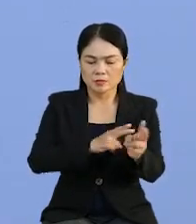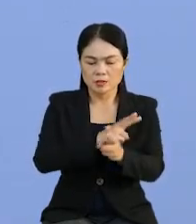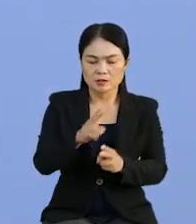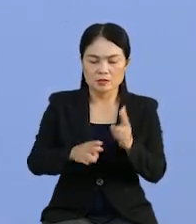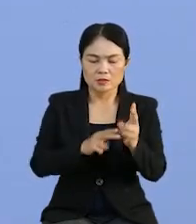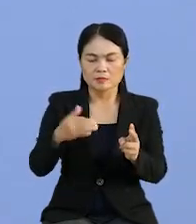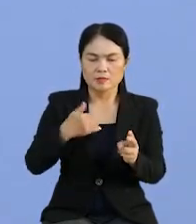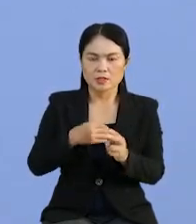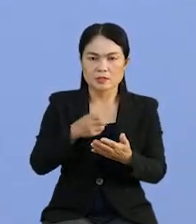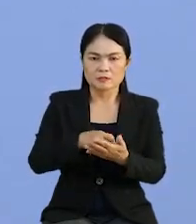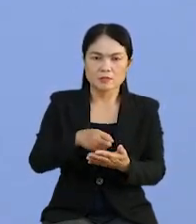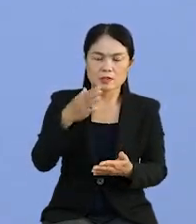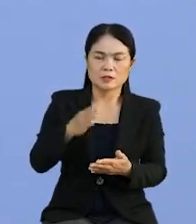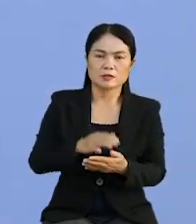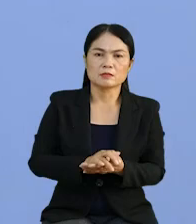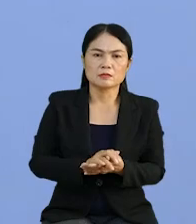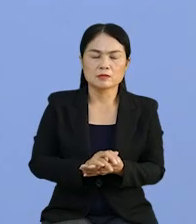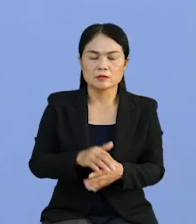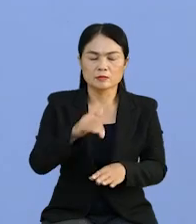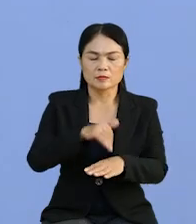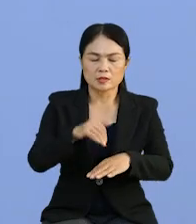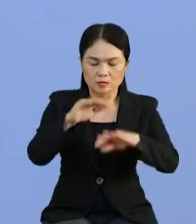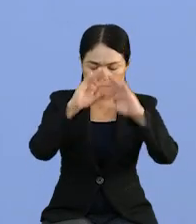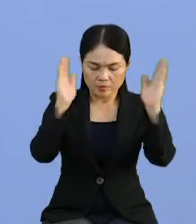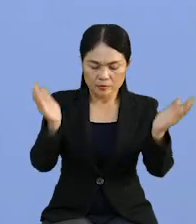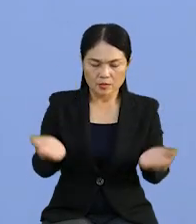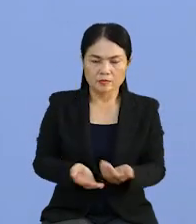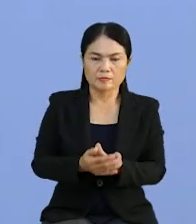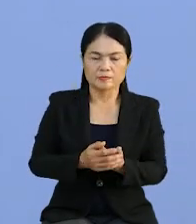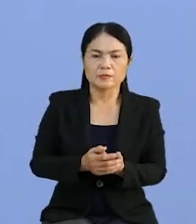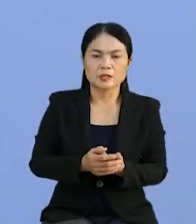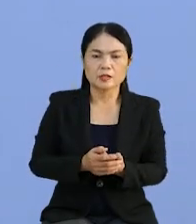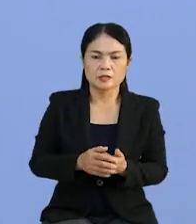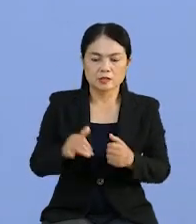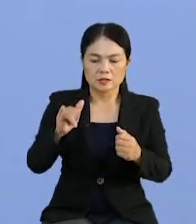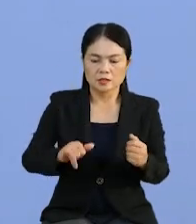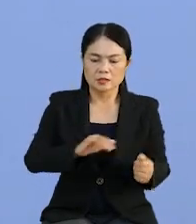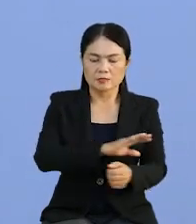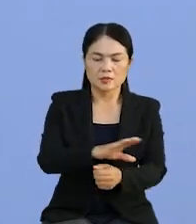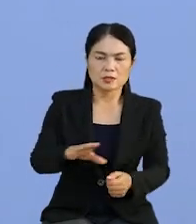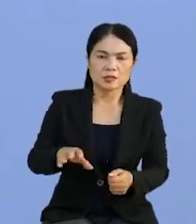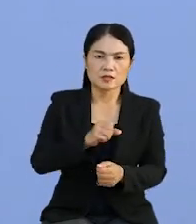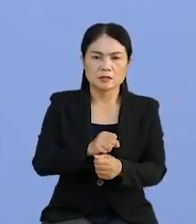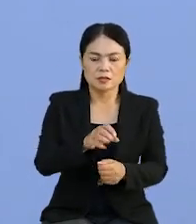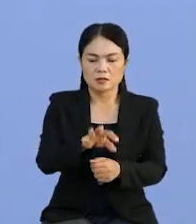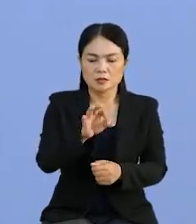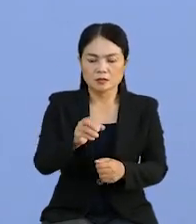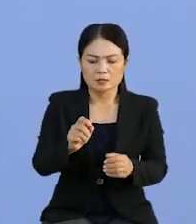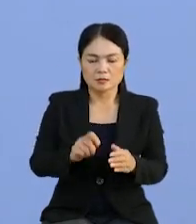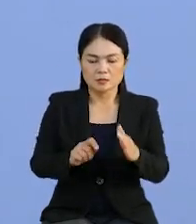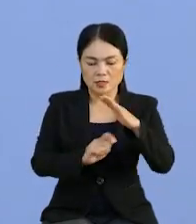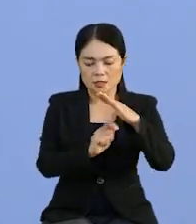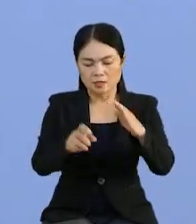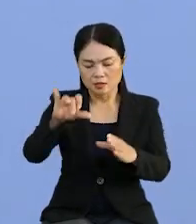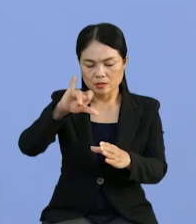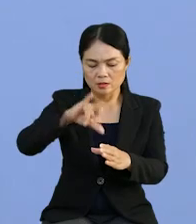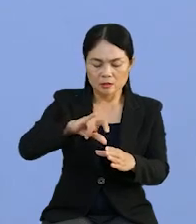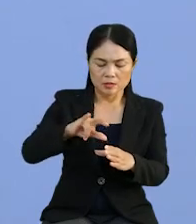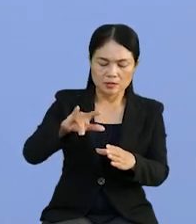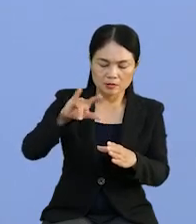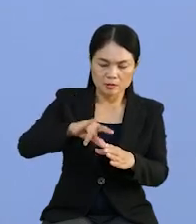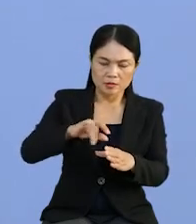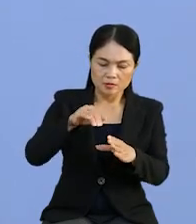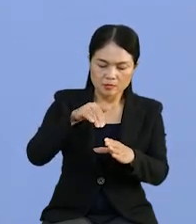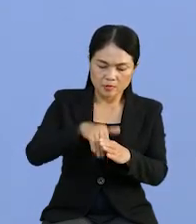phết đại miết nằm lại chuyện kế nơi lơ bị phục lục nơi bà tế cam bà chía kế rô khơ như rai preng cạt nơi khăn ông